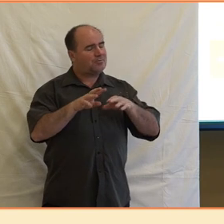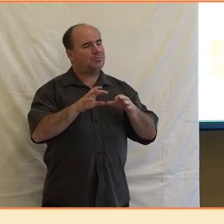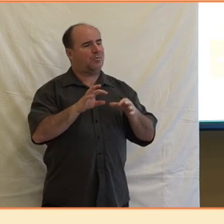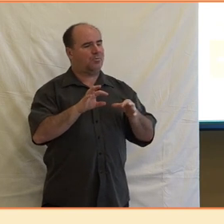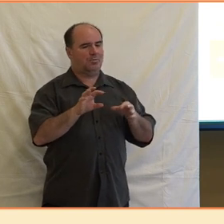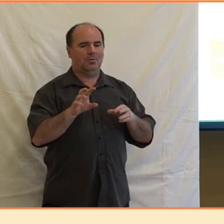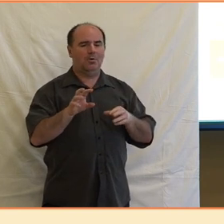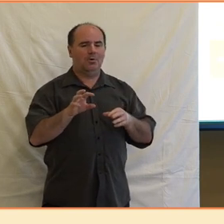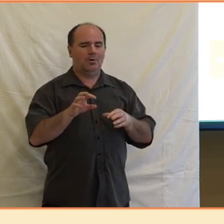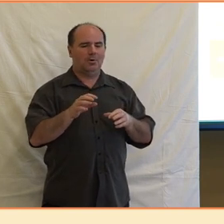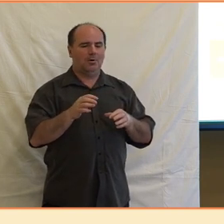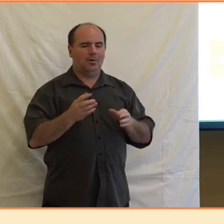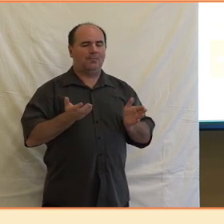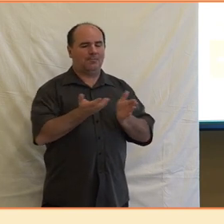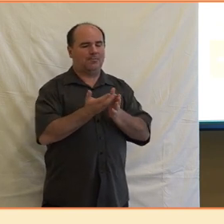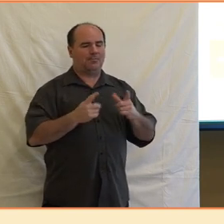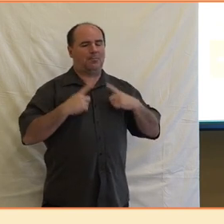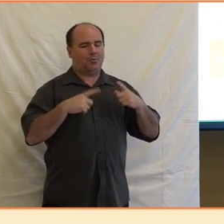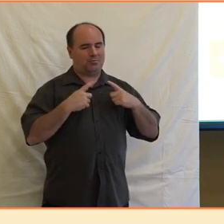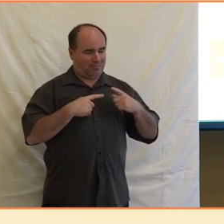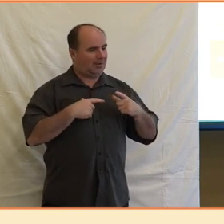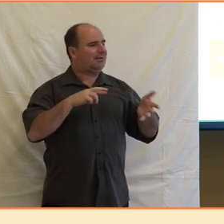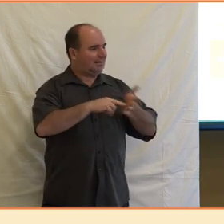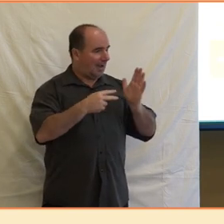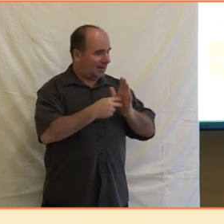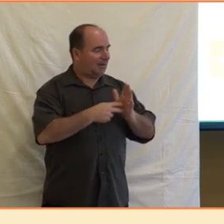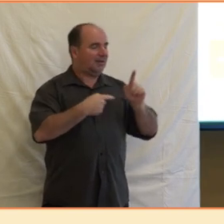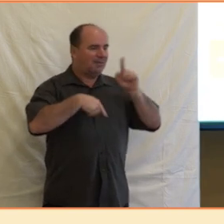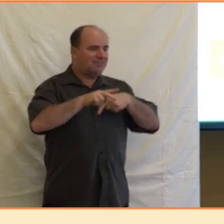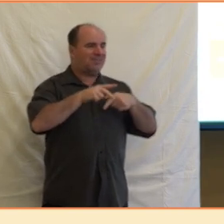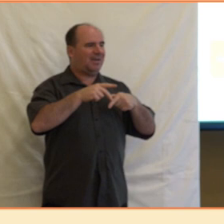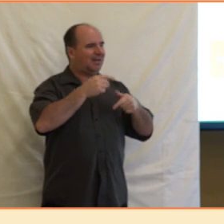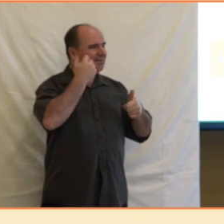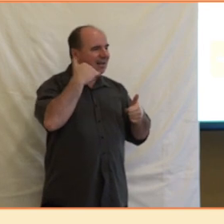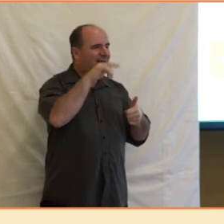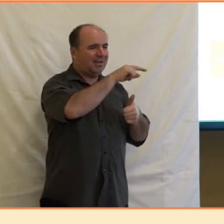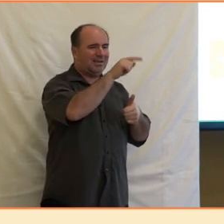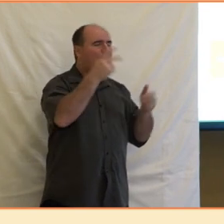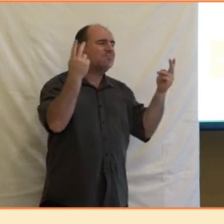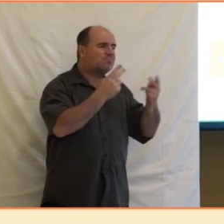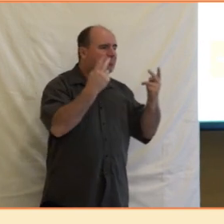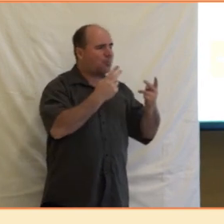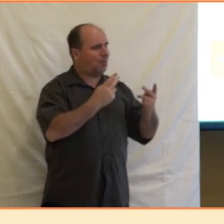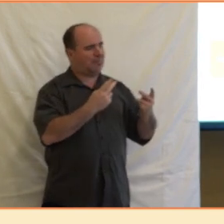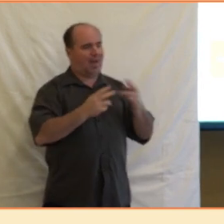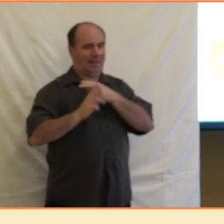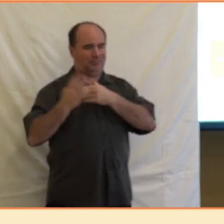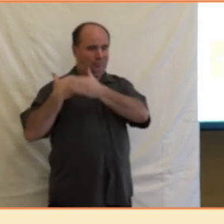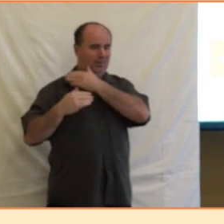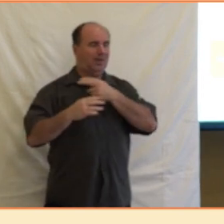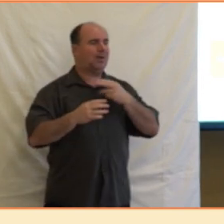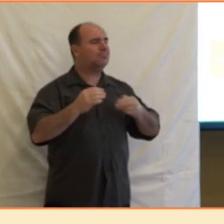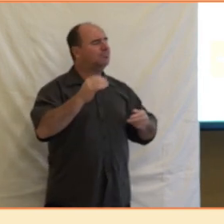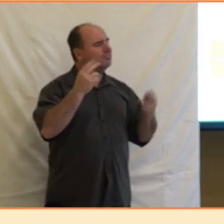do skupiny uživatelů s podobnými zájmy, s podobnou historií chování, s podobnými